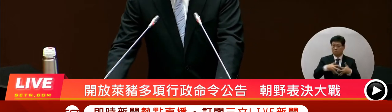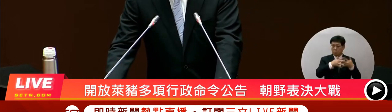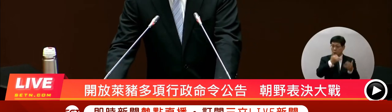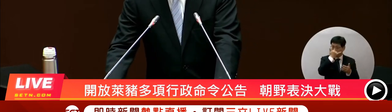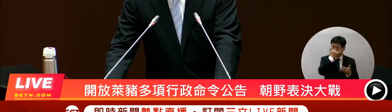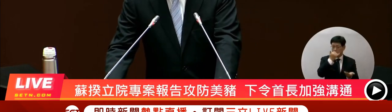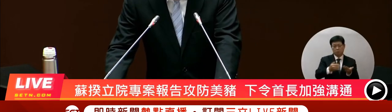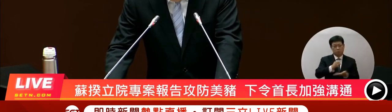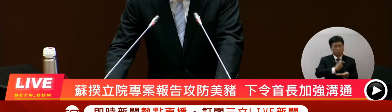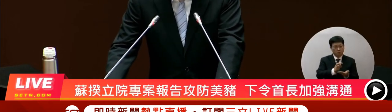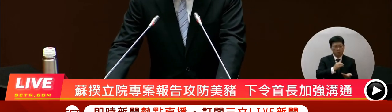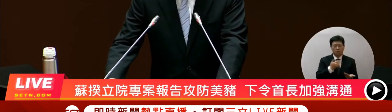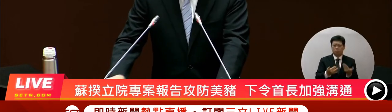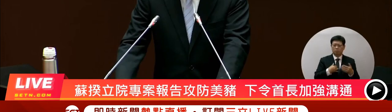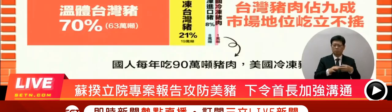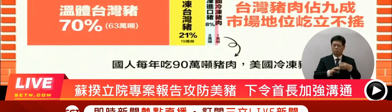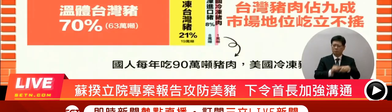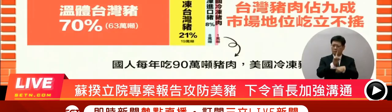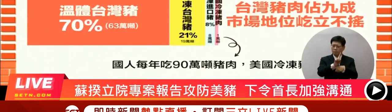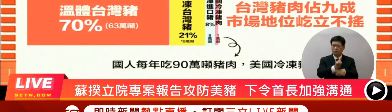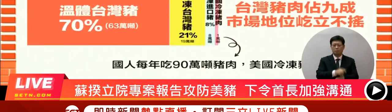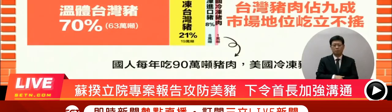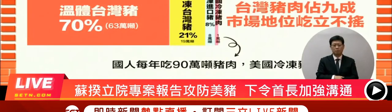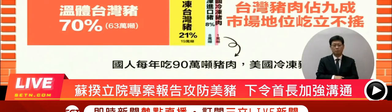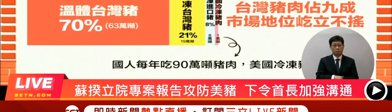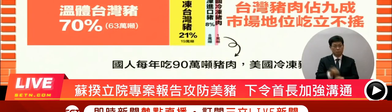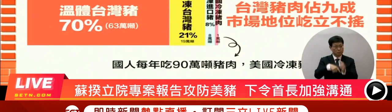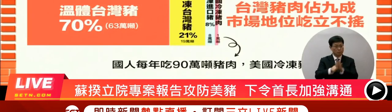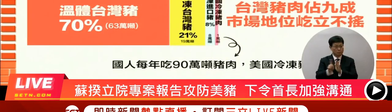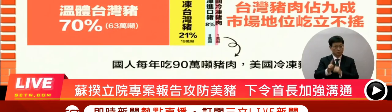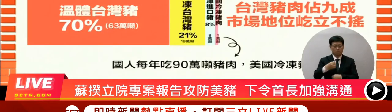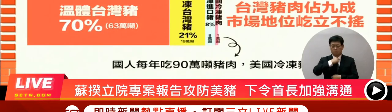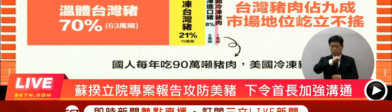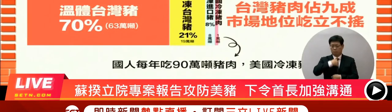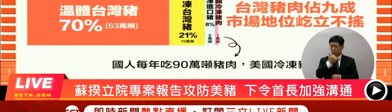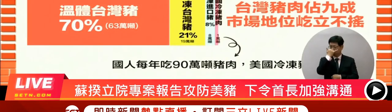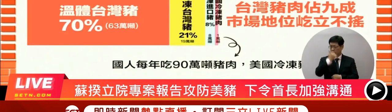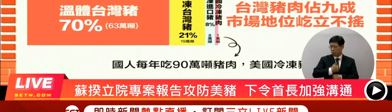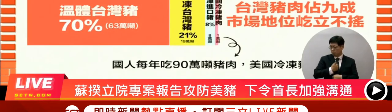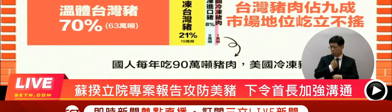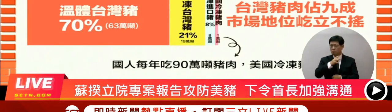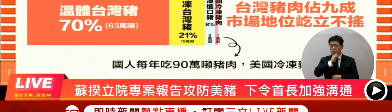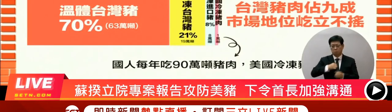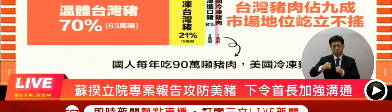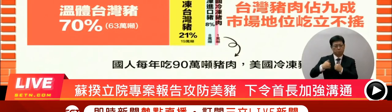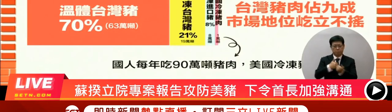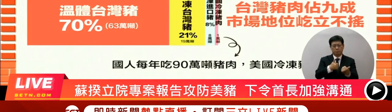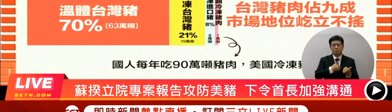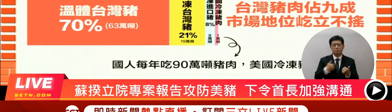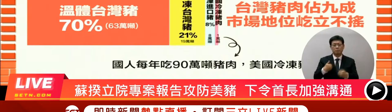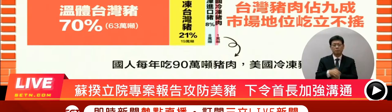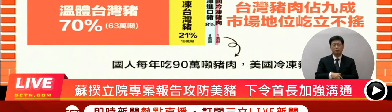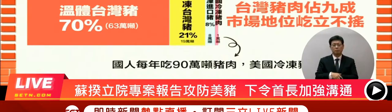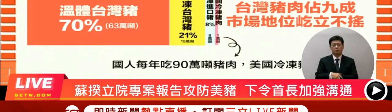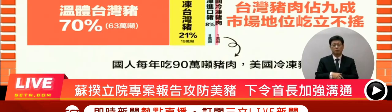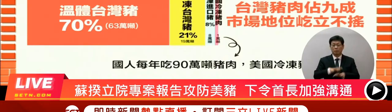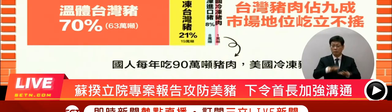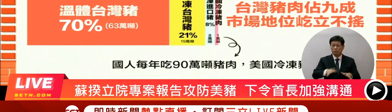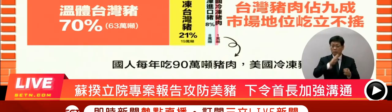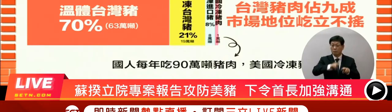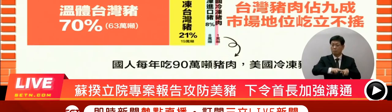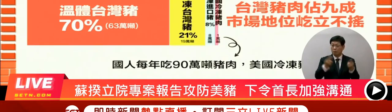占比只有1%，代表台湾猪肉很有竞争力，不会因为